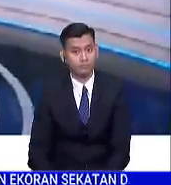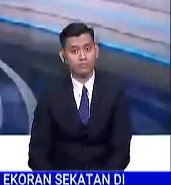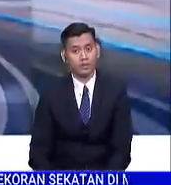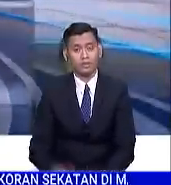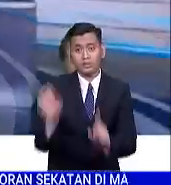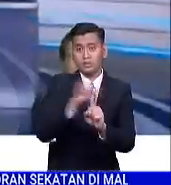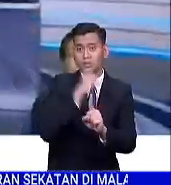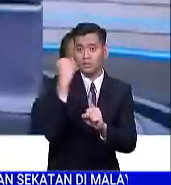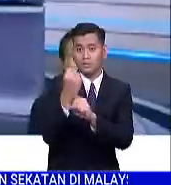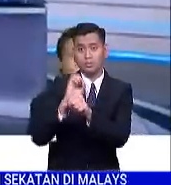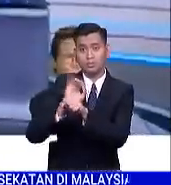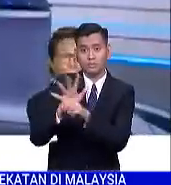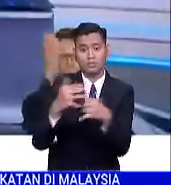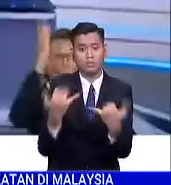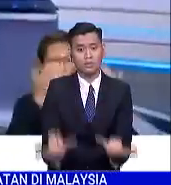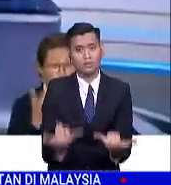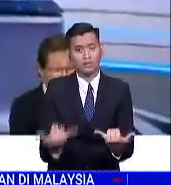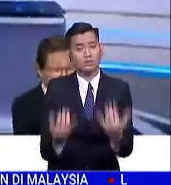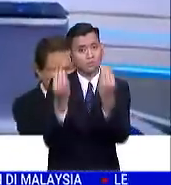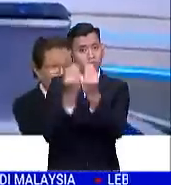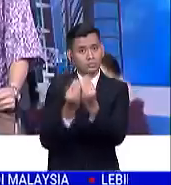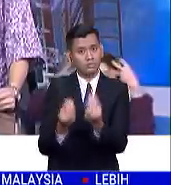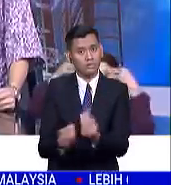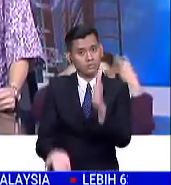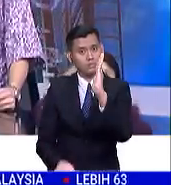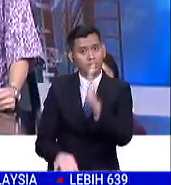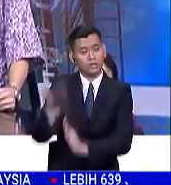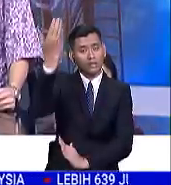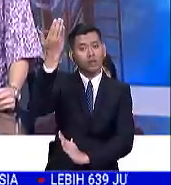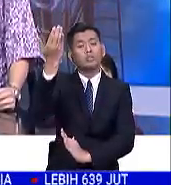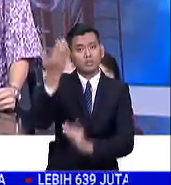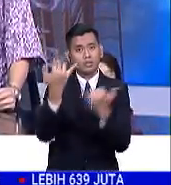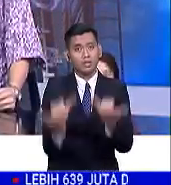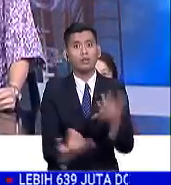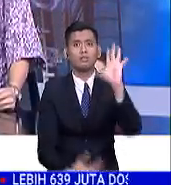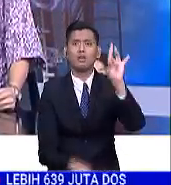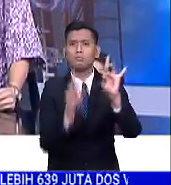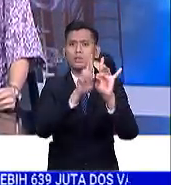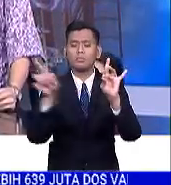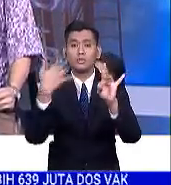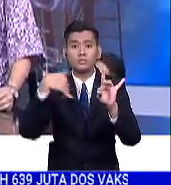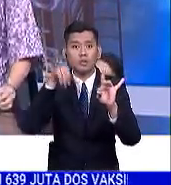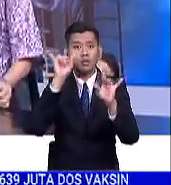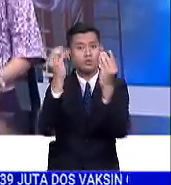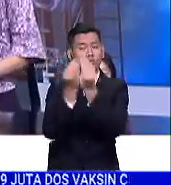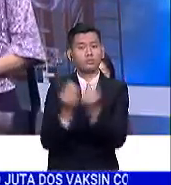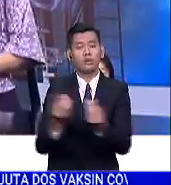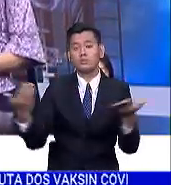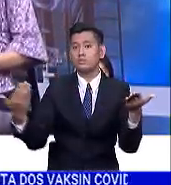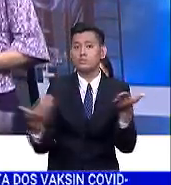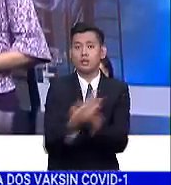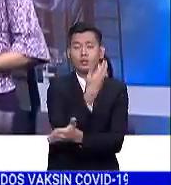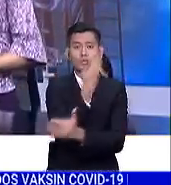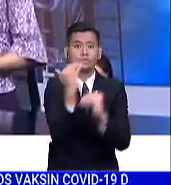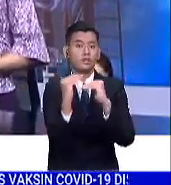Situasi COVID-19 di negara terus mencatatkan peningkatan. Setelah melepasi angka 8,000 semalam, jumlah kes baru hari ini